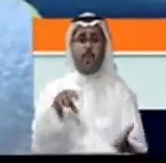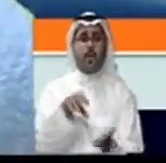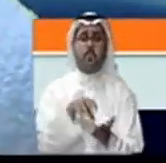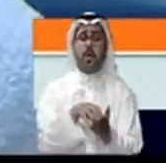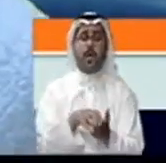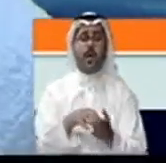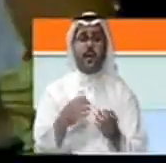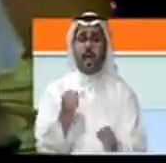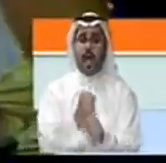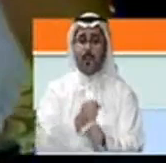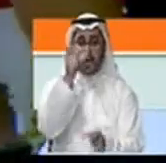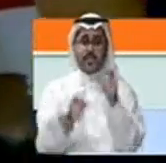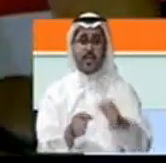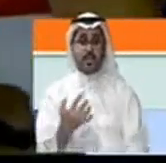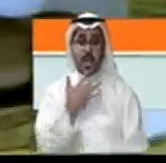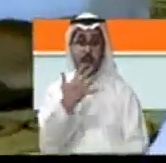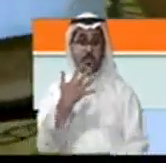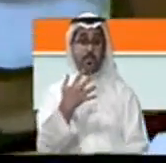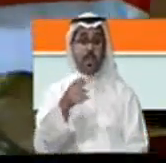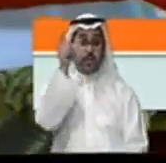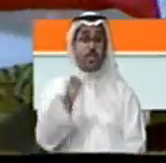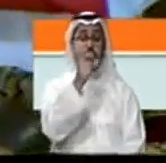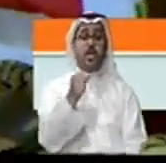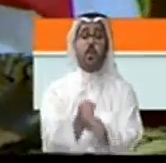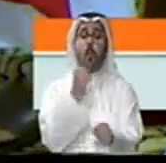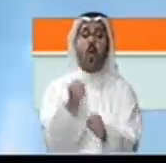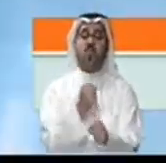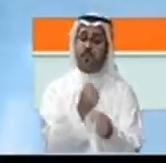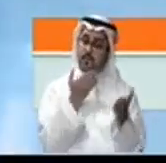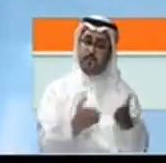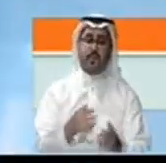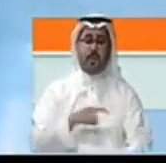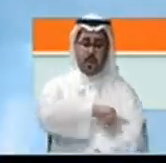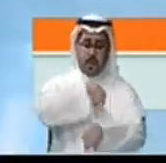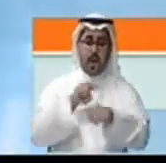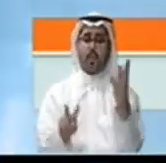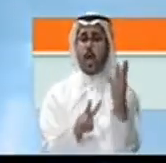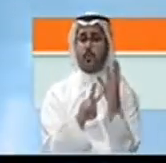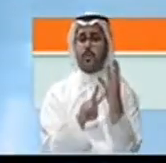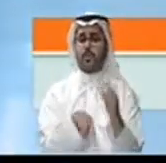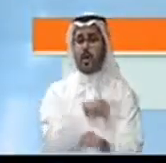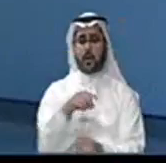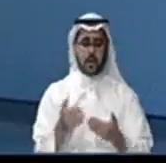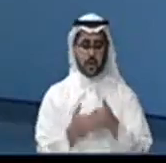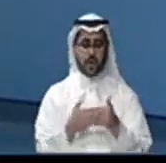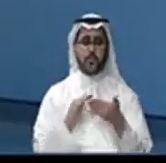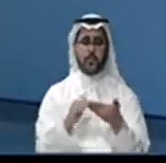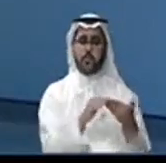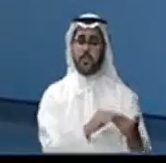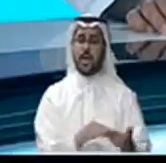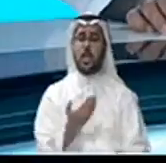عدد العاملين فيه أكثر من 500 موظف يعملون على مدار الساعة في خدمة حجاج بيت الله